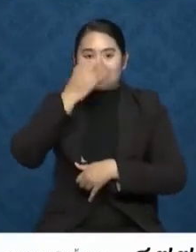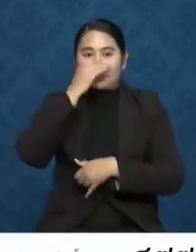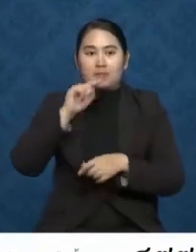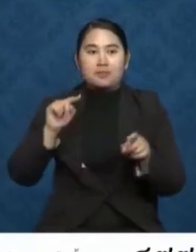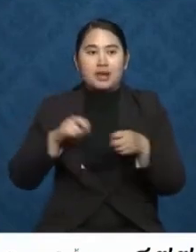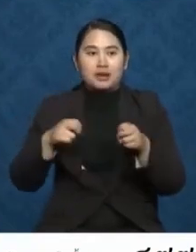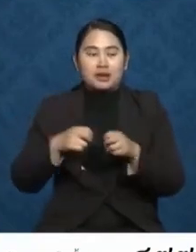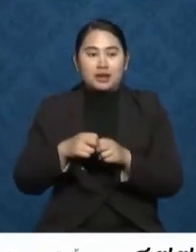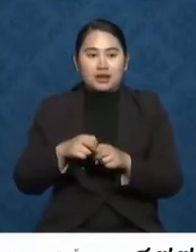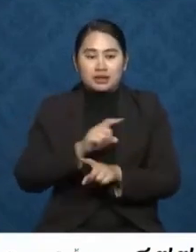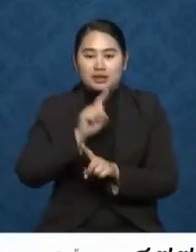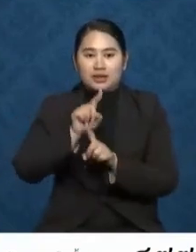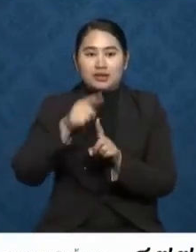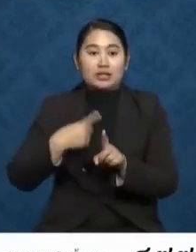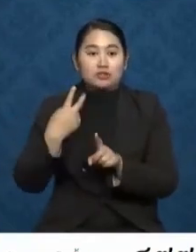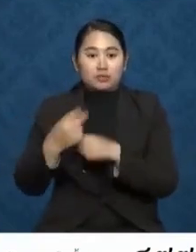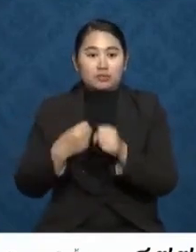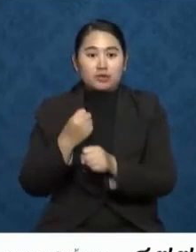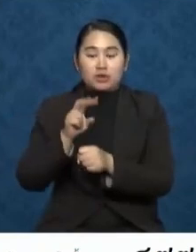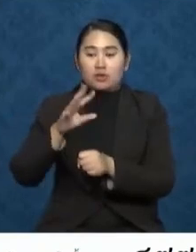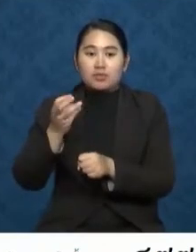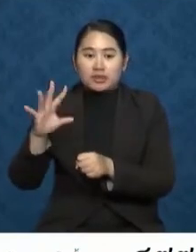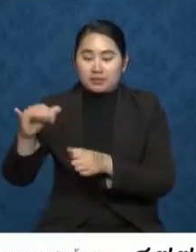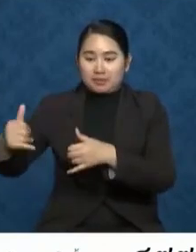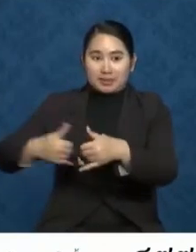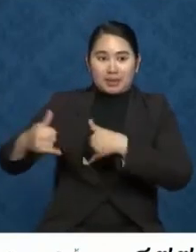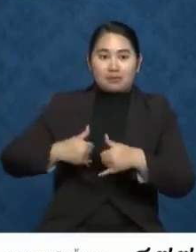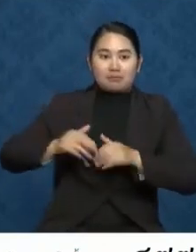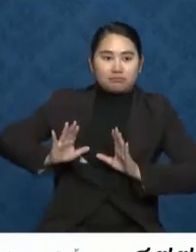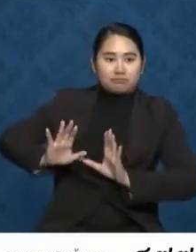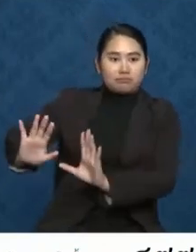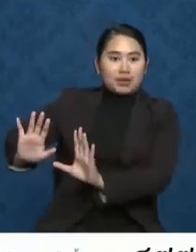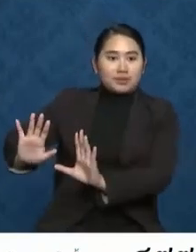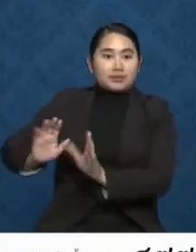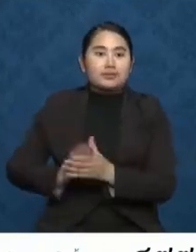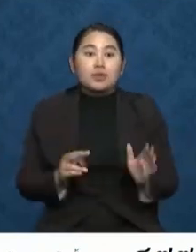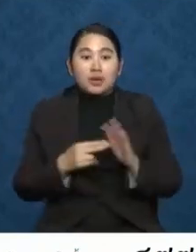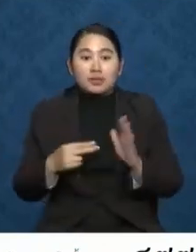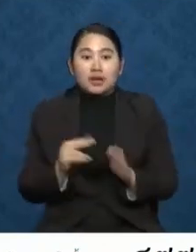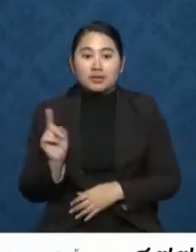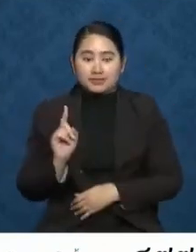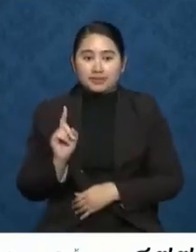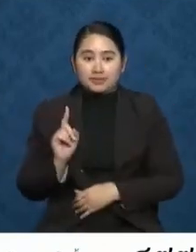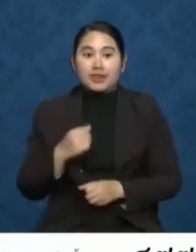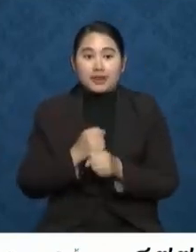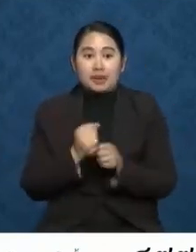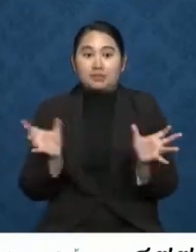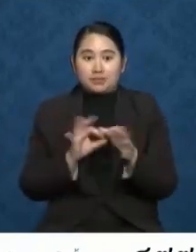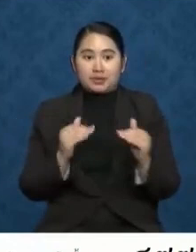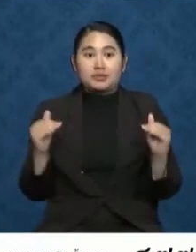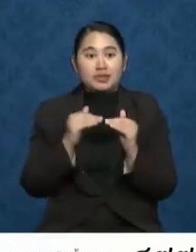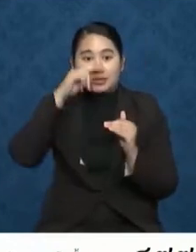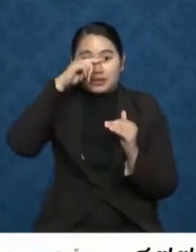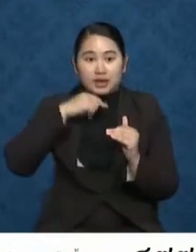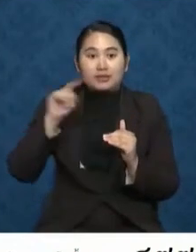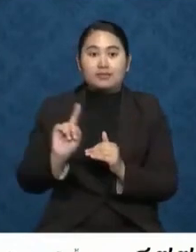ารวันที่1กุมภาพันธ์2564ข้ามมาฝั่งประเทศไทยแล้วเราผลักดันเขากับอันนี้แหละครับที่เราทำเรื่องสิทธิมนุษยชนในประเทศไ